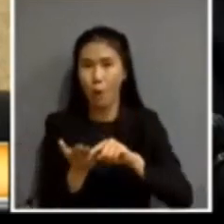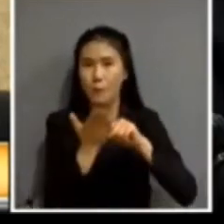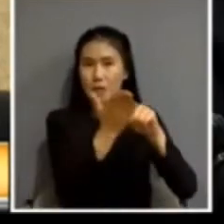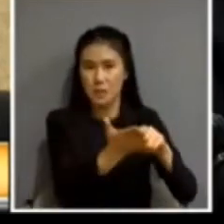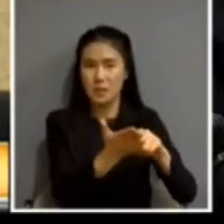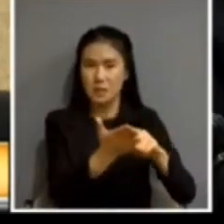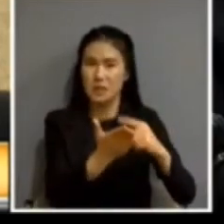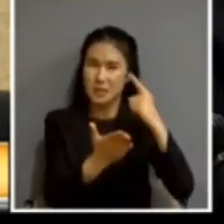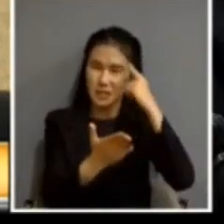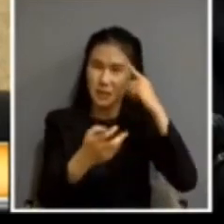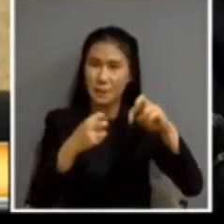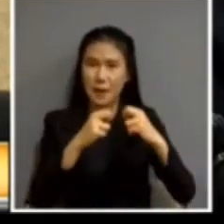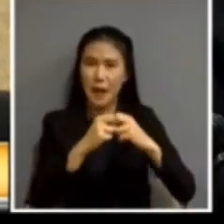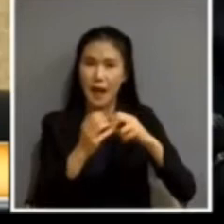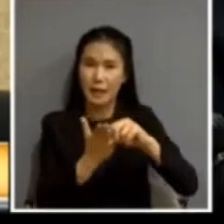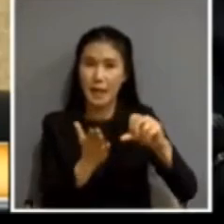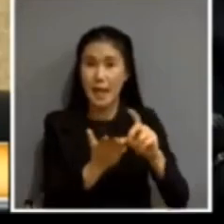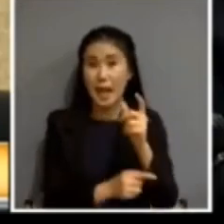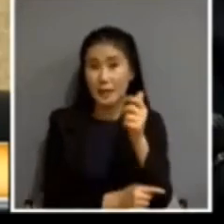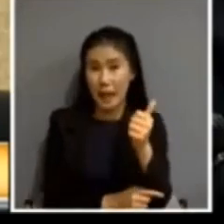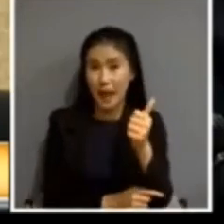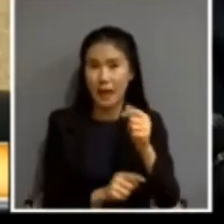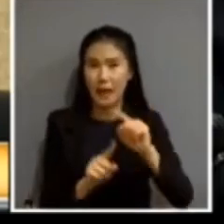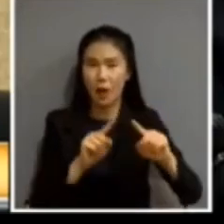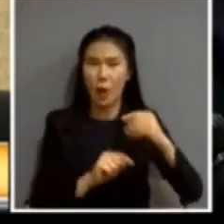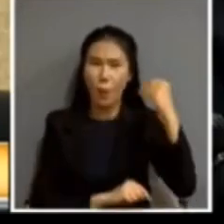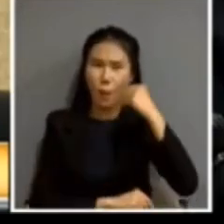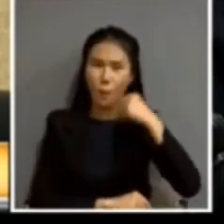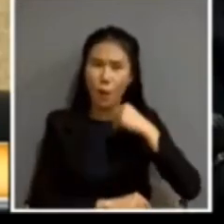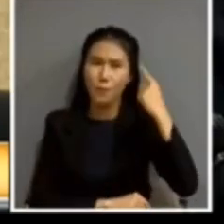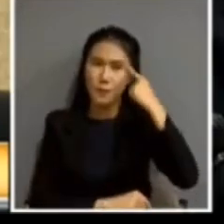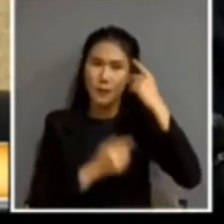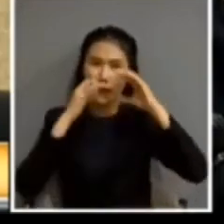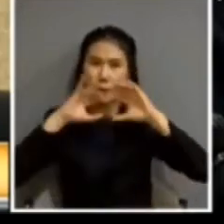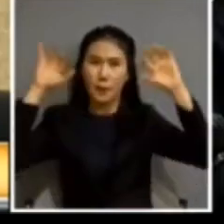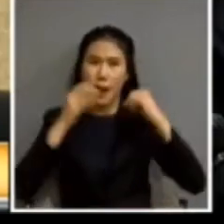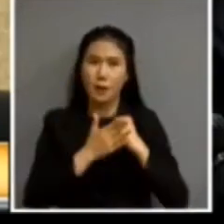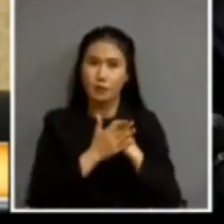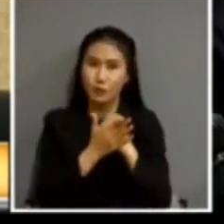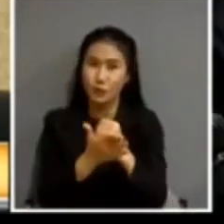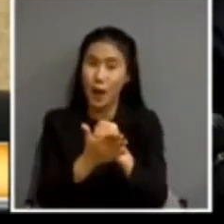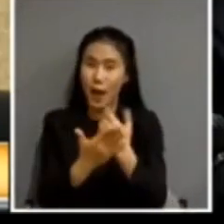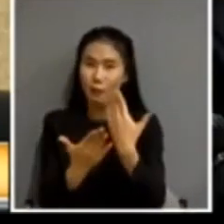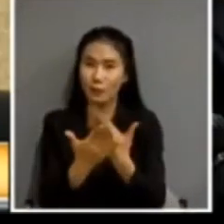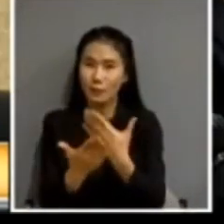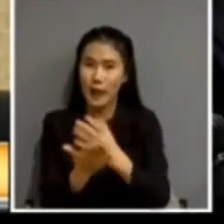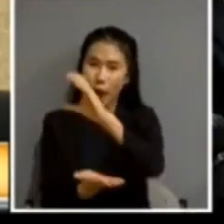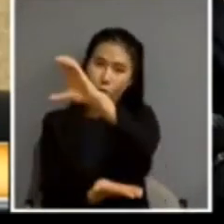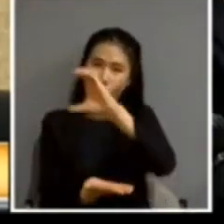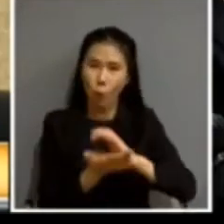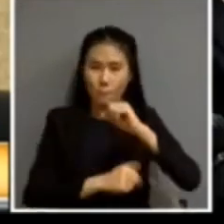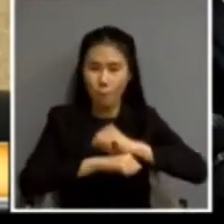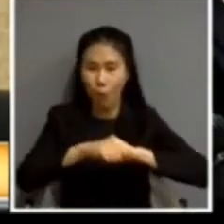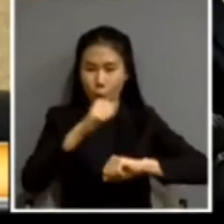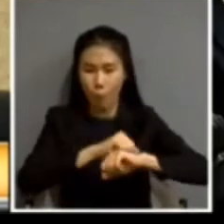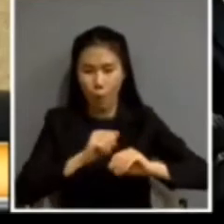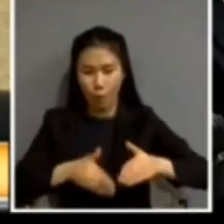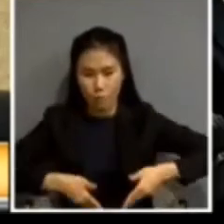ไว้ได้มากทีเดียวแล้วก็ท่านได้พูดหลายครั้งและรัฐบาลก็ได้ช่วยไปหลายเรื่องสำหรับ